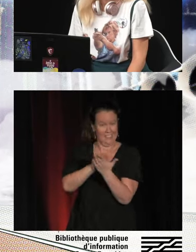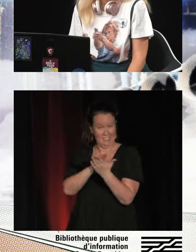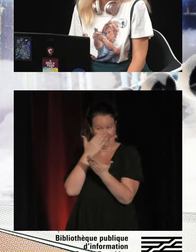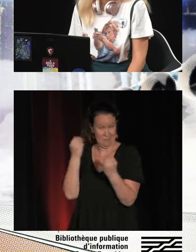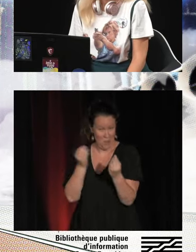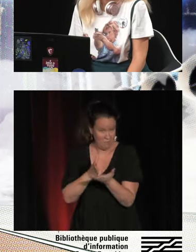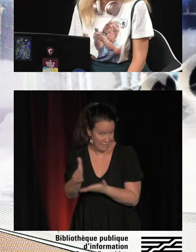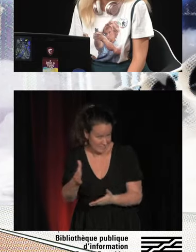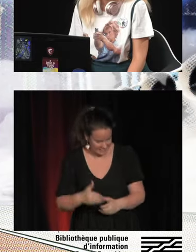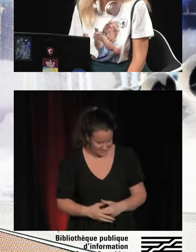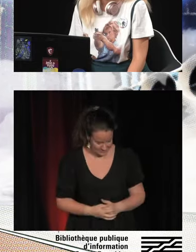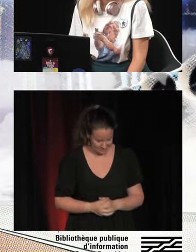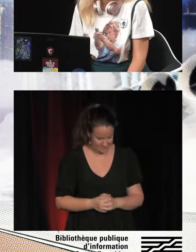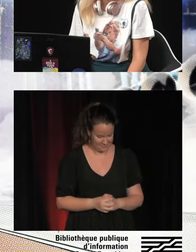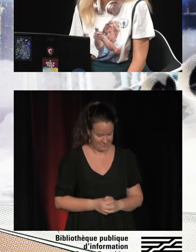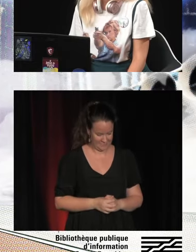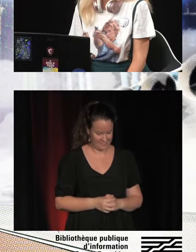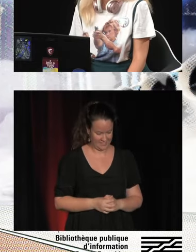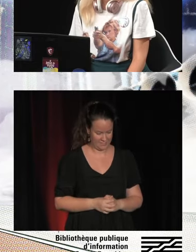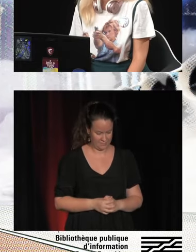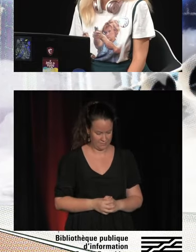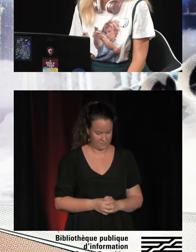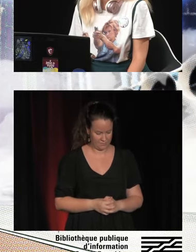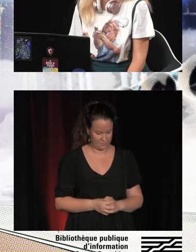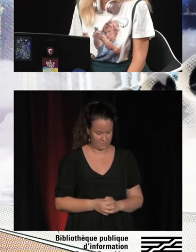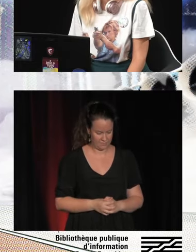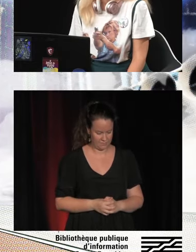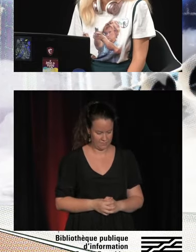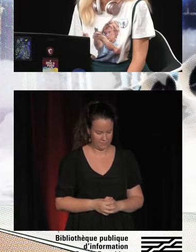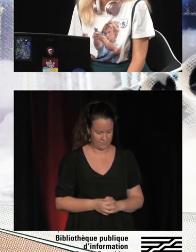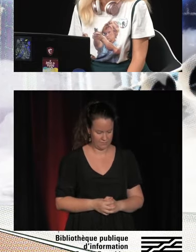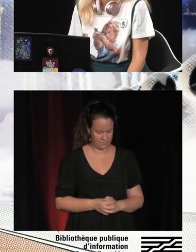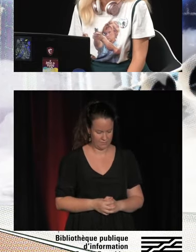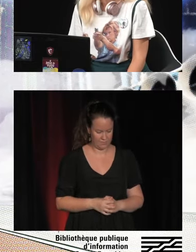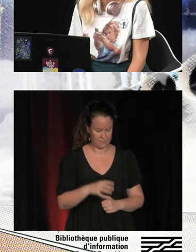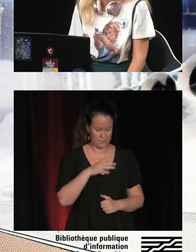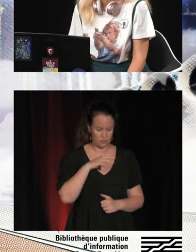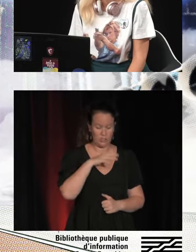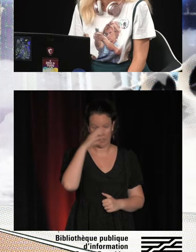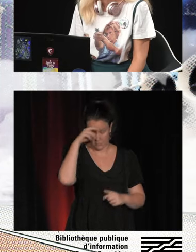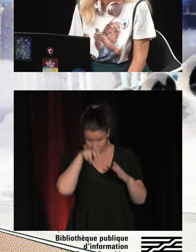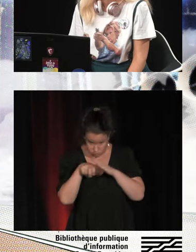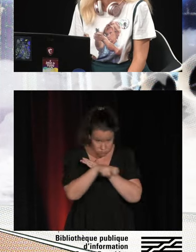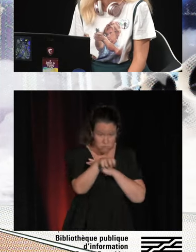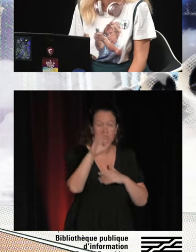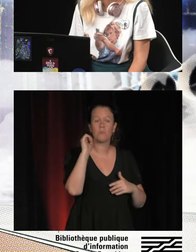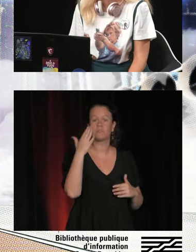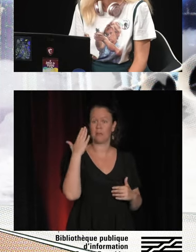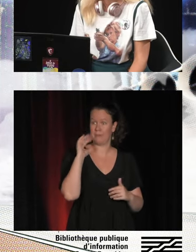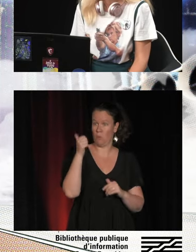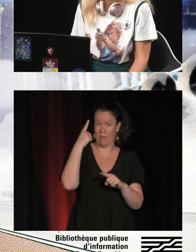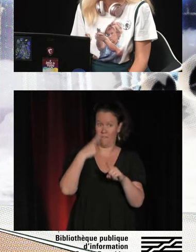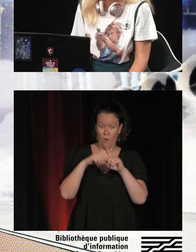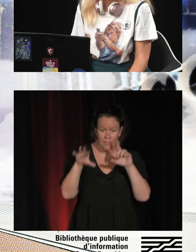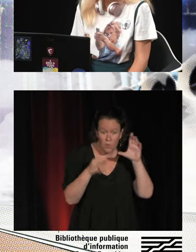en plus du cadeau qu'est le jeu Infogrames, il y a des labyrinthes. Donc vraiment, c'est pour ça aussi que je vous dis, c'est quasiment impossible de finir ce